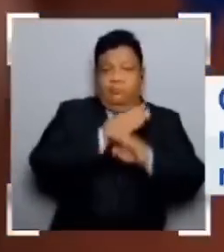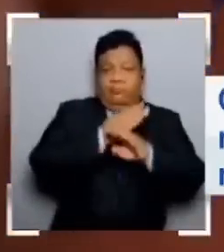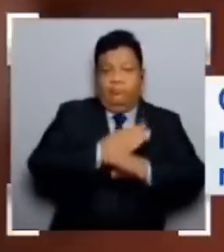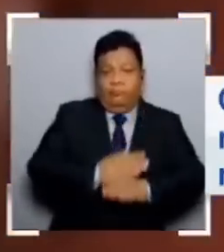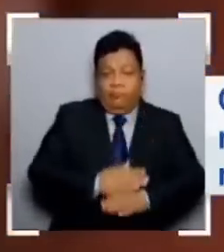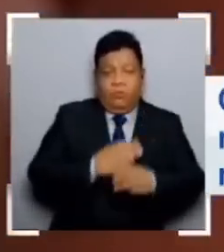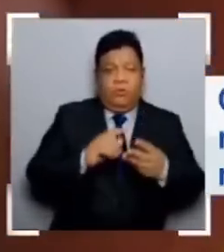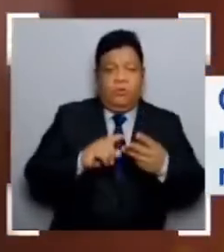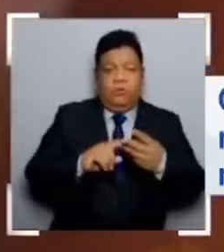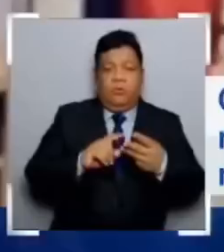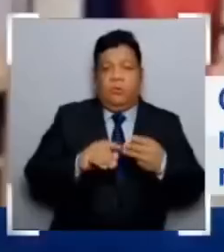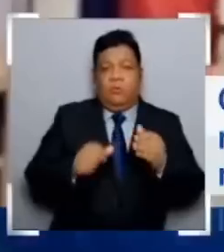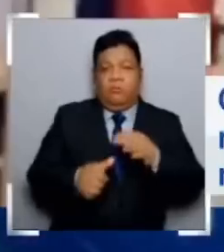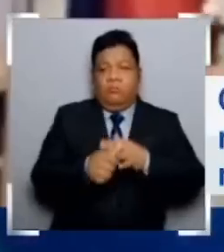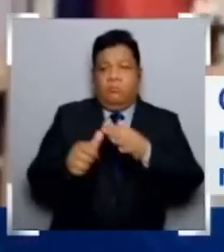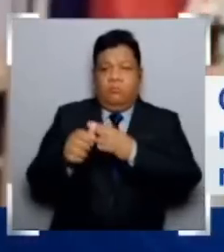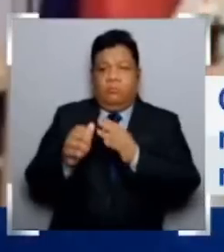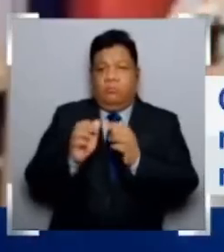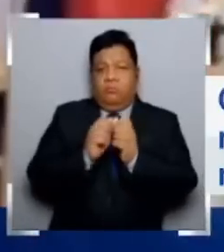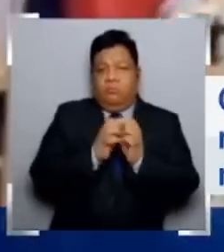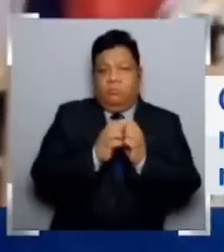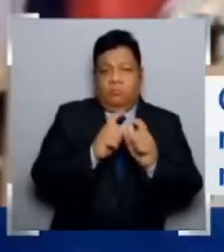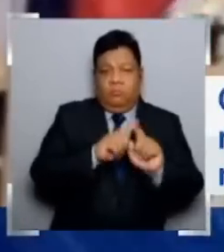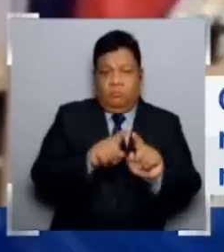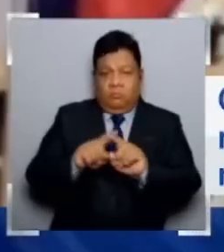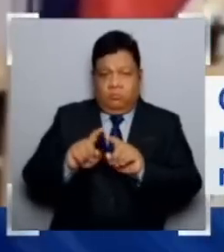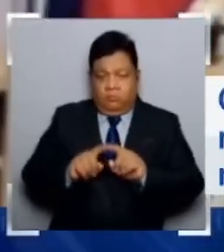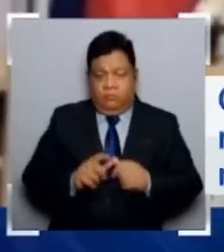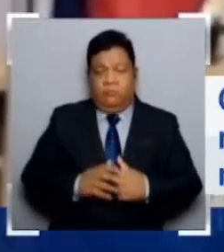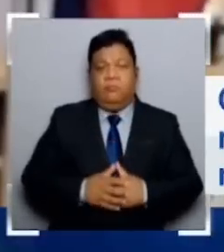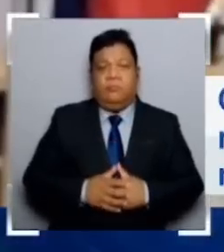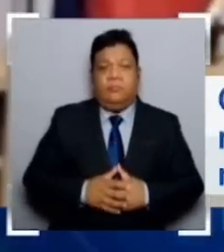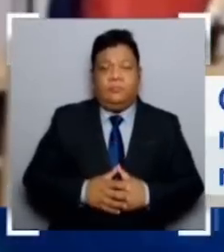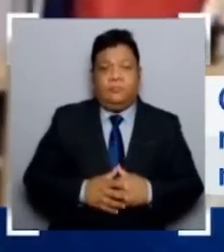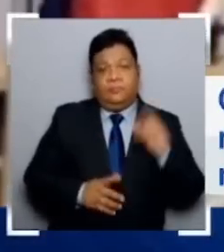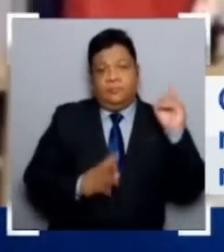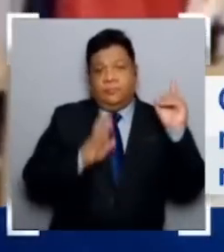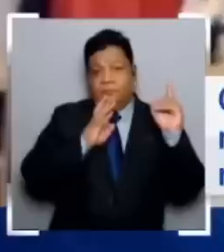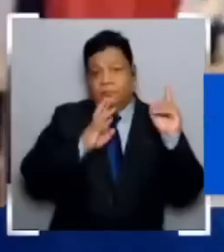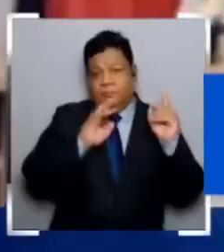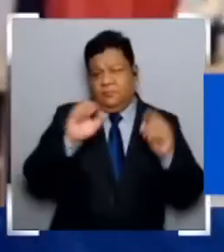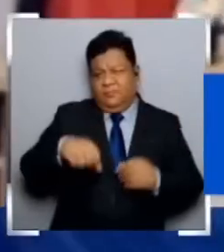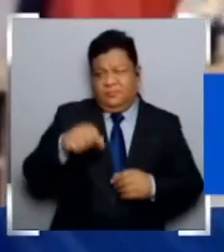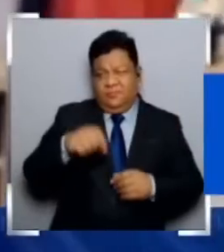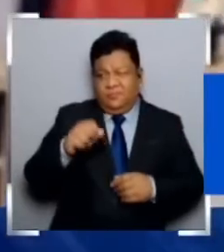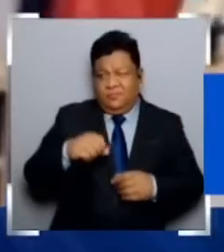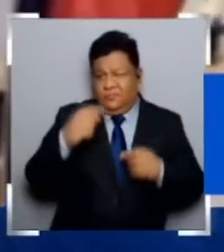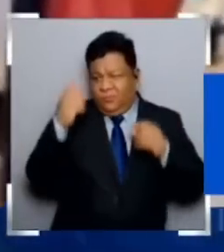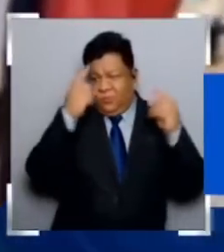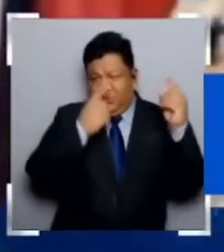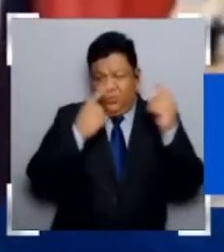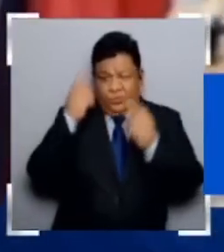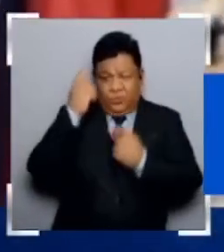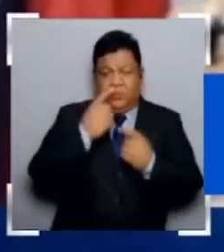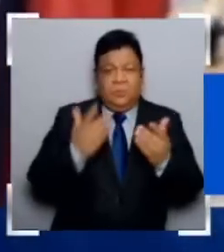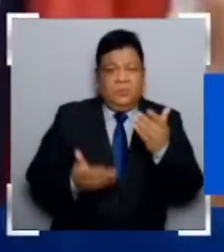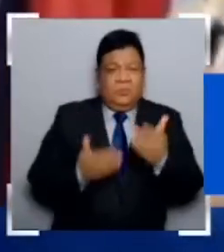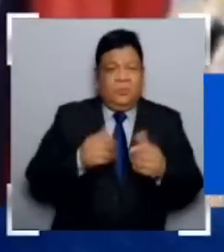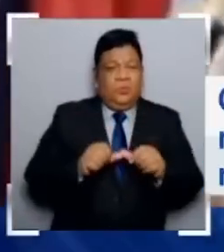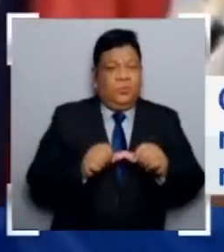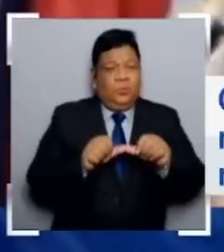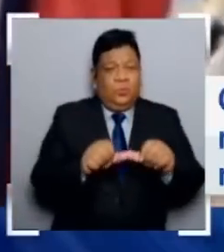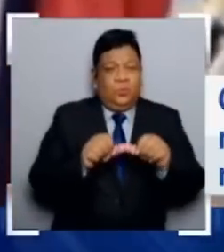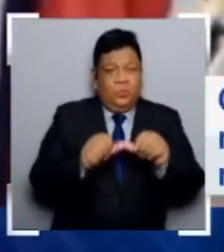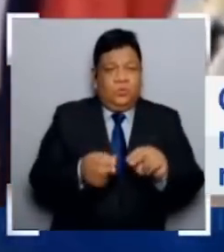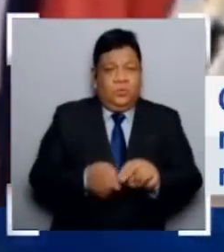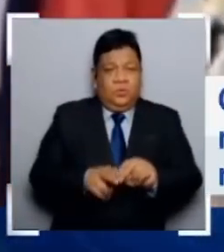nakakahawang Omicron subvariant. Yes, we are concerned no, na maaari itong magkaroon ng tuloy-tuloy na pagtaas kung hindi tayo patuloy